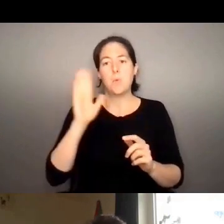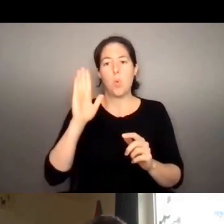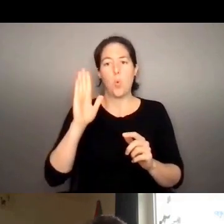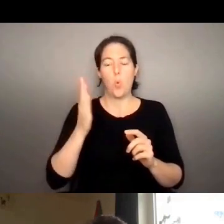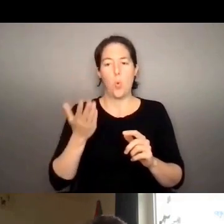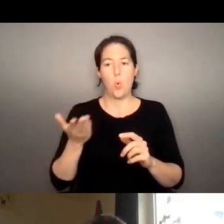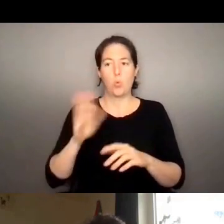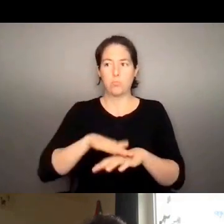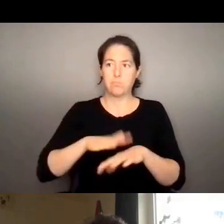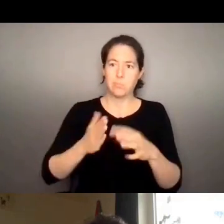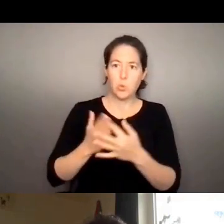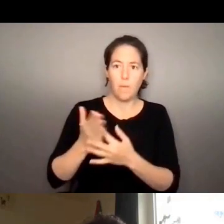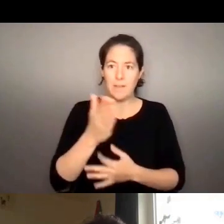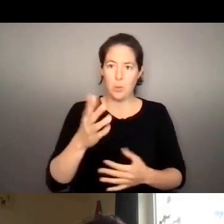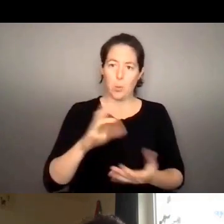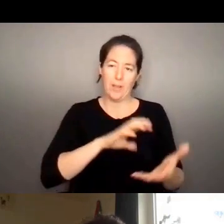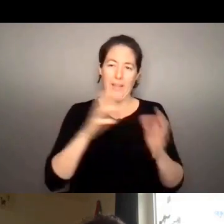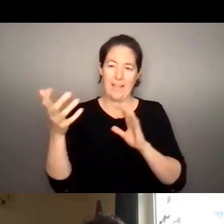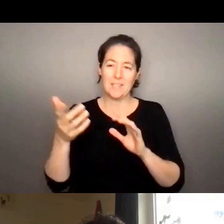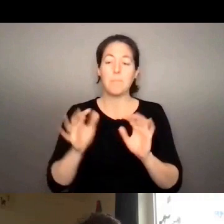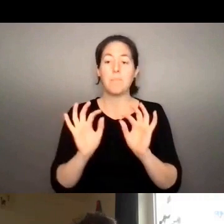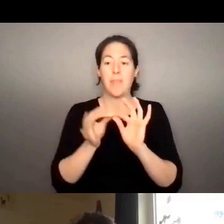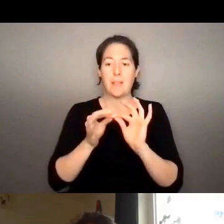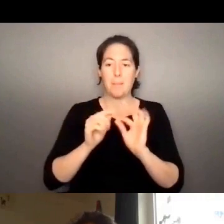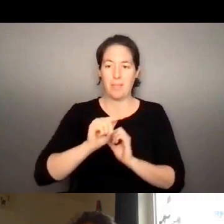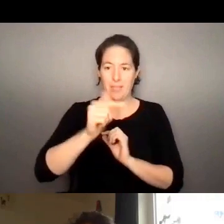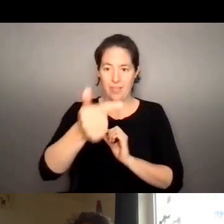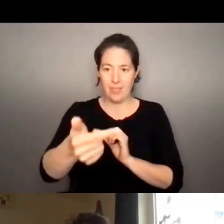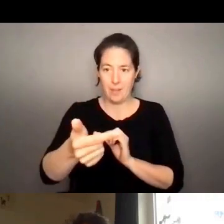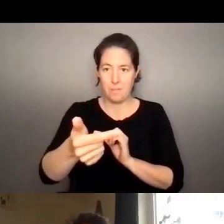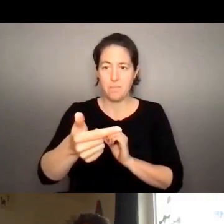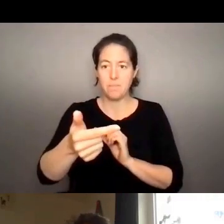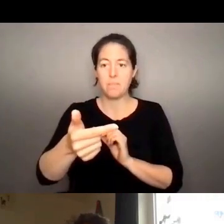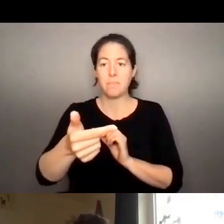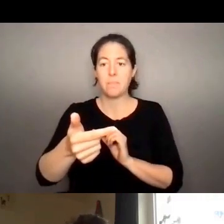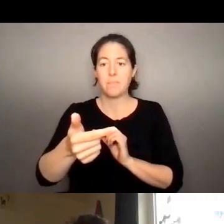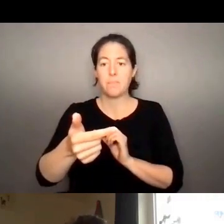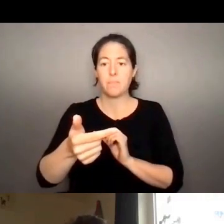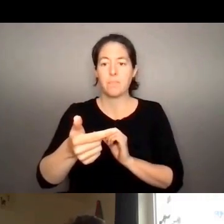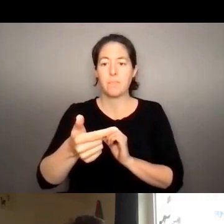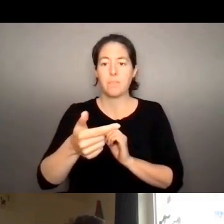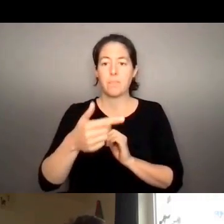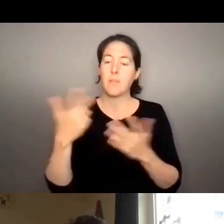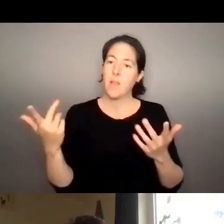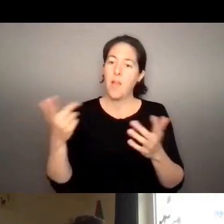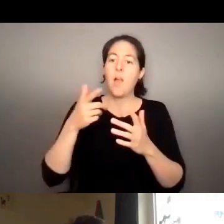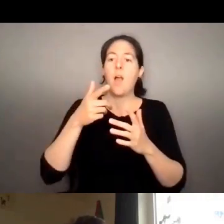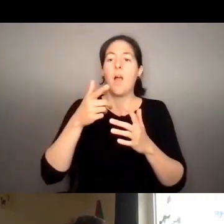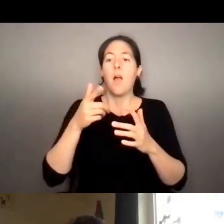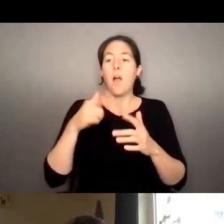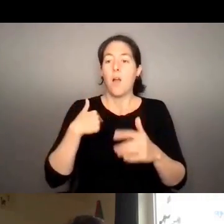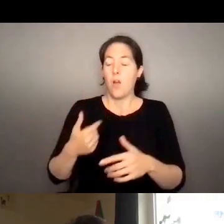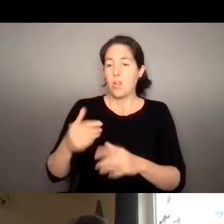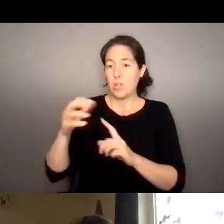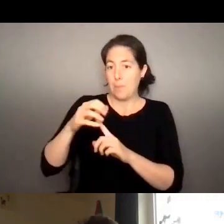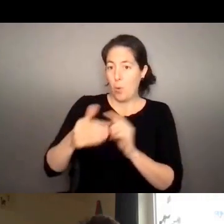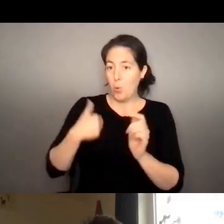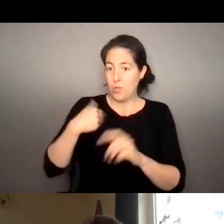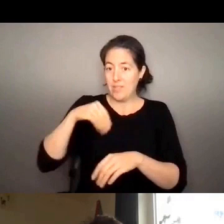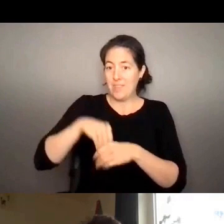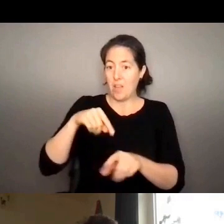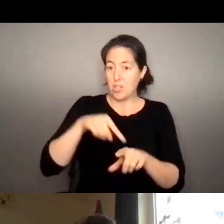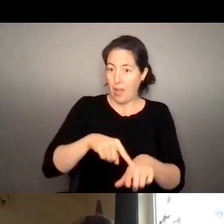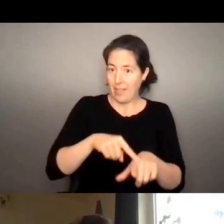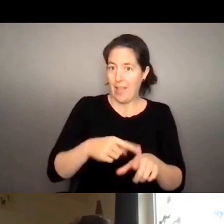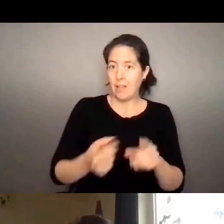survécu ou traversé ces crises-là. Puis entre autres, les champignons que nous, on utilise au jardin sont apparus, là, selon ces théories-là, autour de